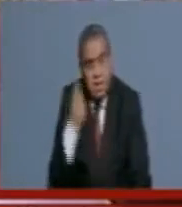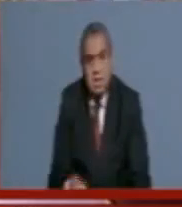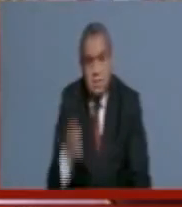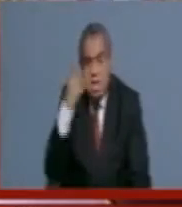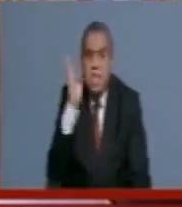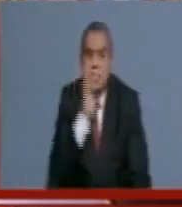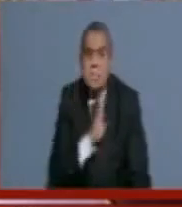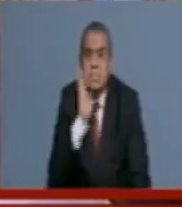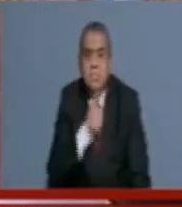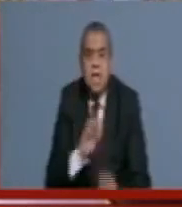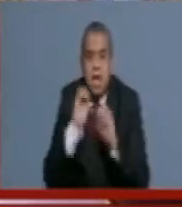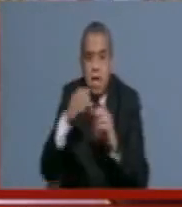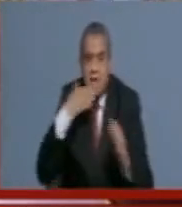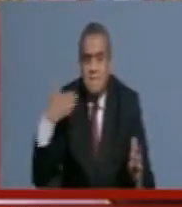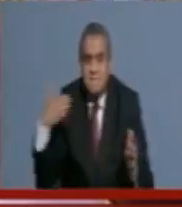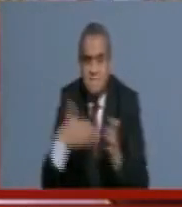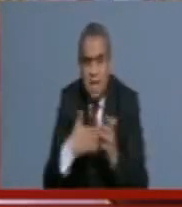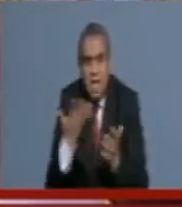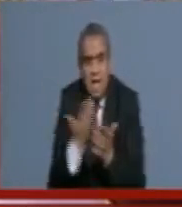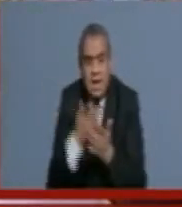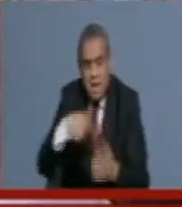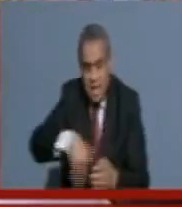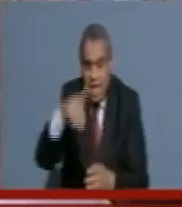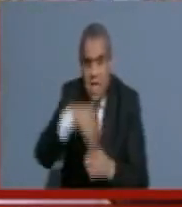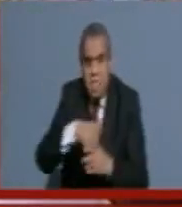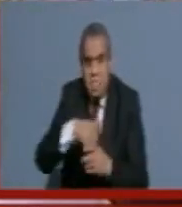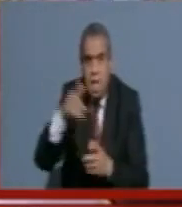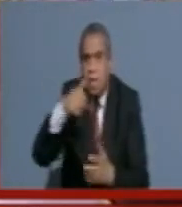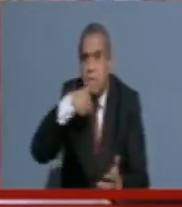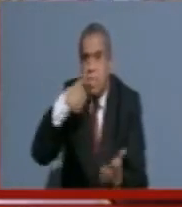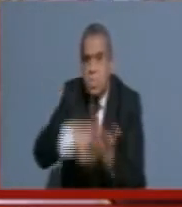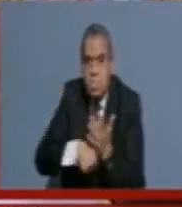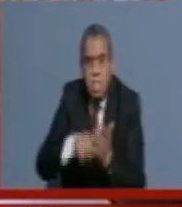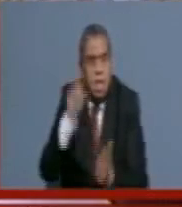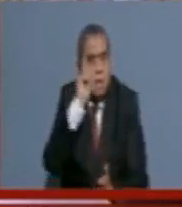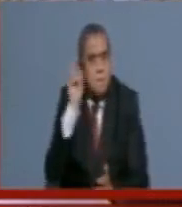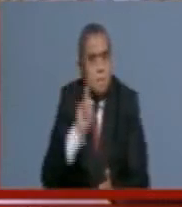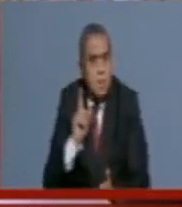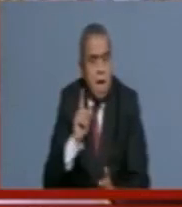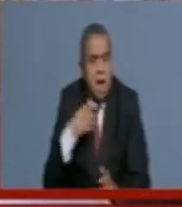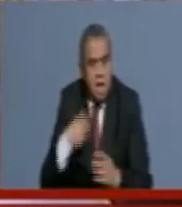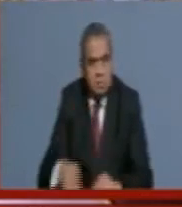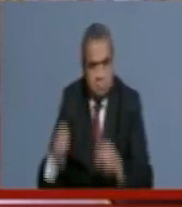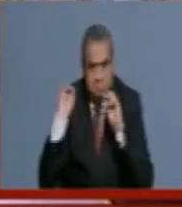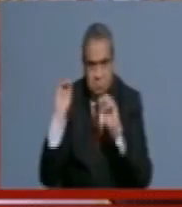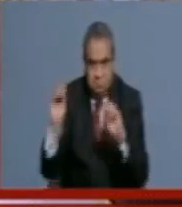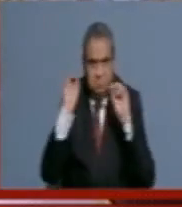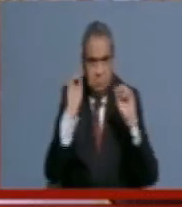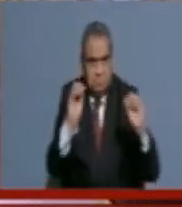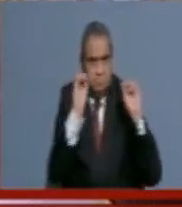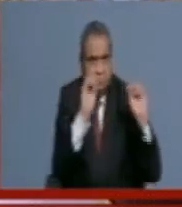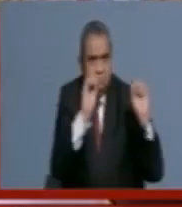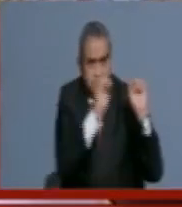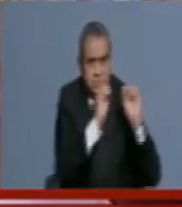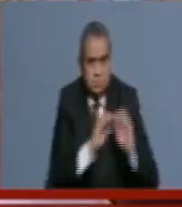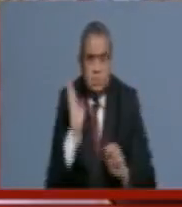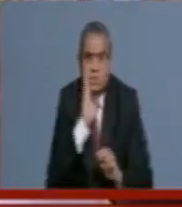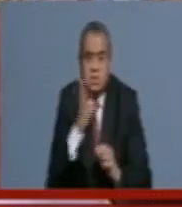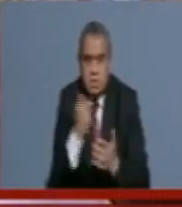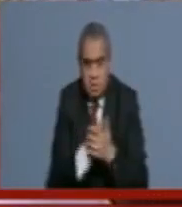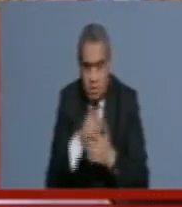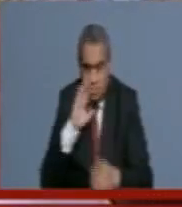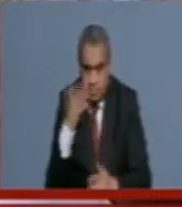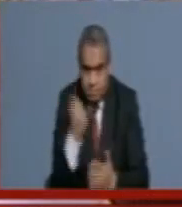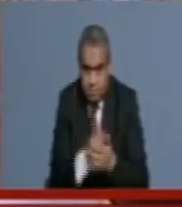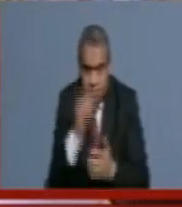عشان اوصل للاستحقاق واوصل لنتيجته لازم اوعي الناخب او اوعي المواطن بحقه ومشروعه السياسية. هجيب